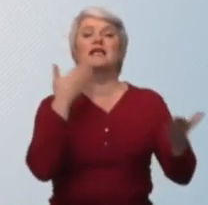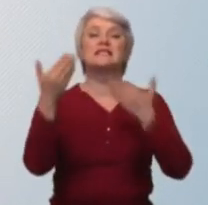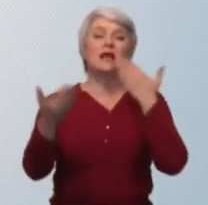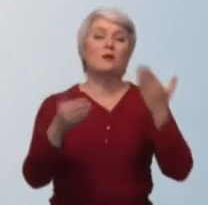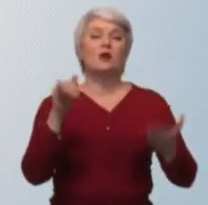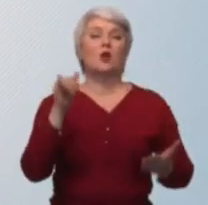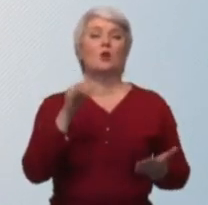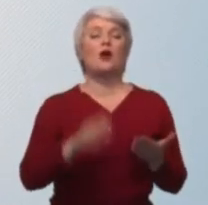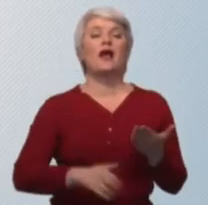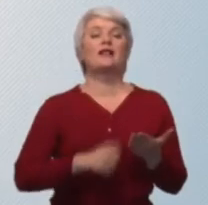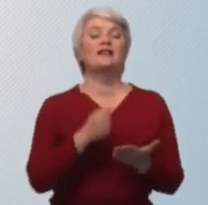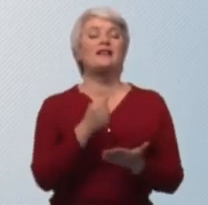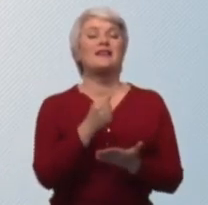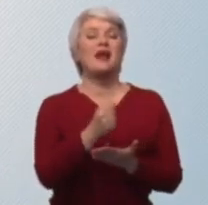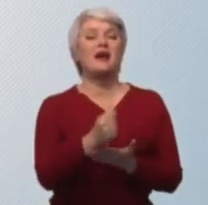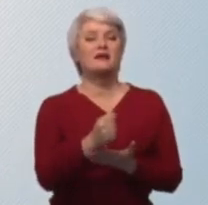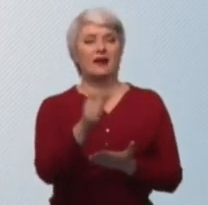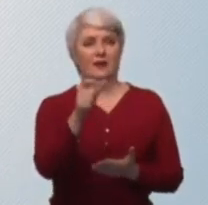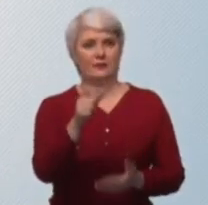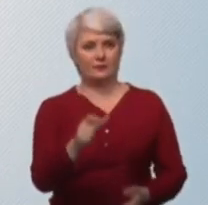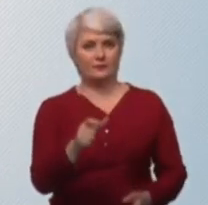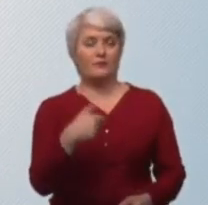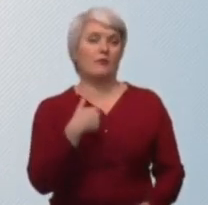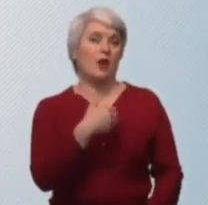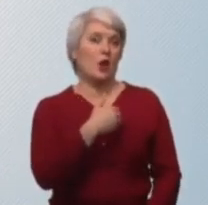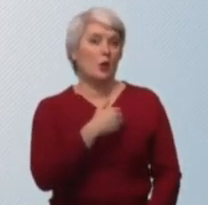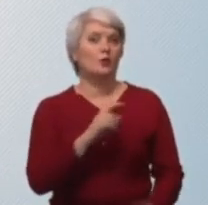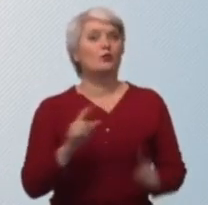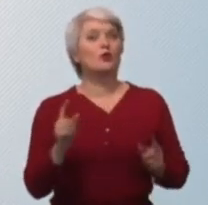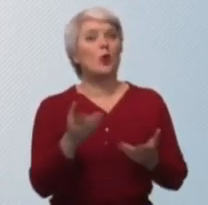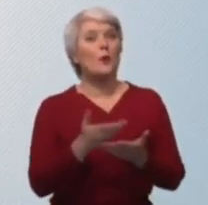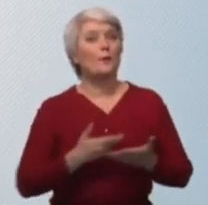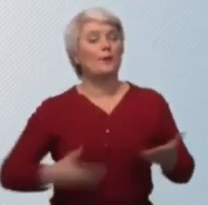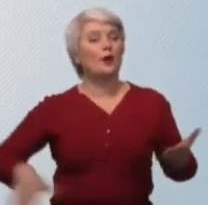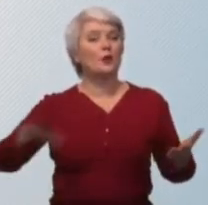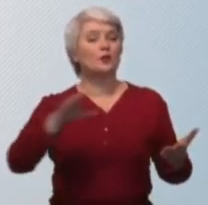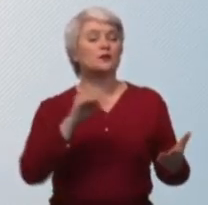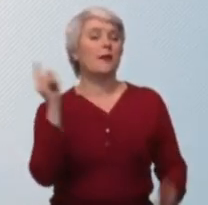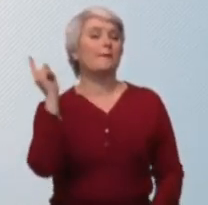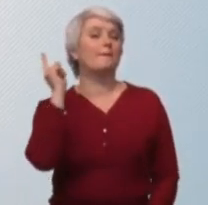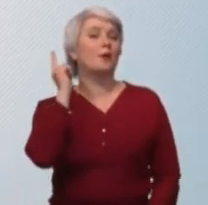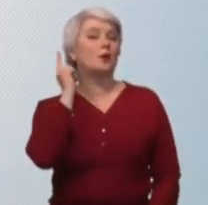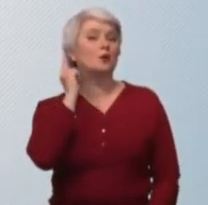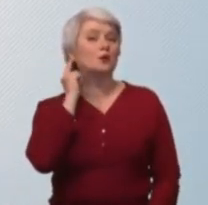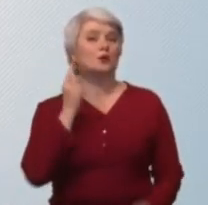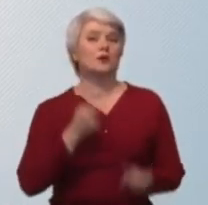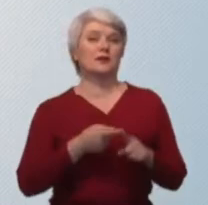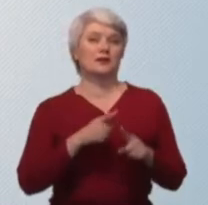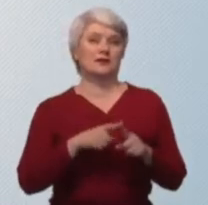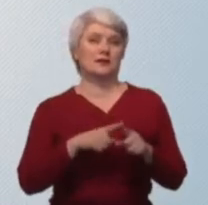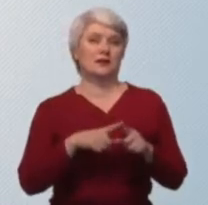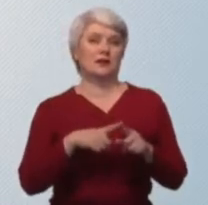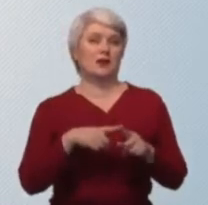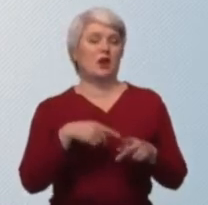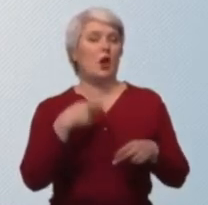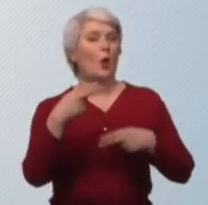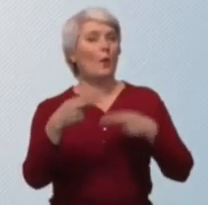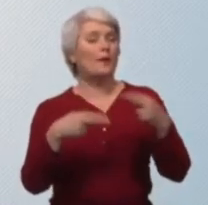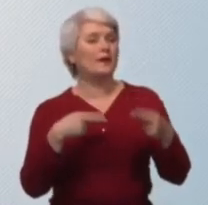у кандидата. І ми хочемо, щоб ми усі почули ці коментарі. Тож, увага на